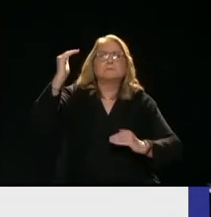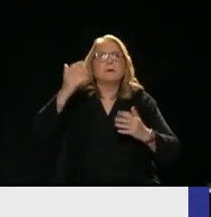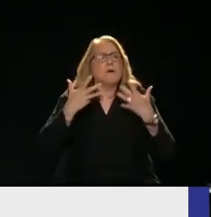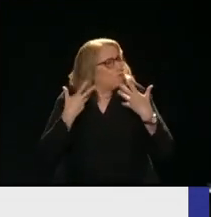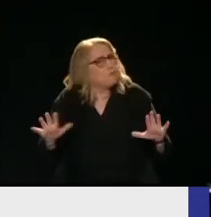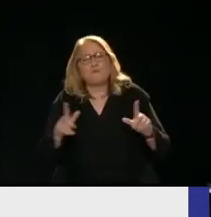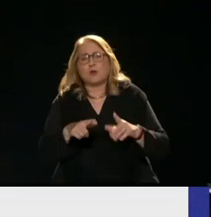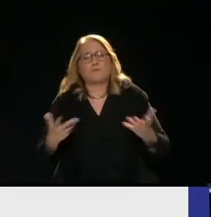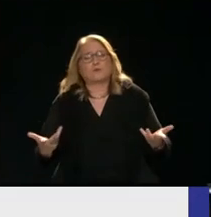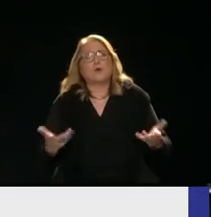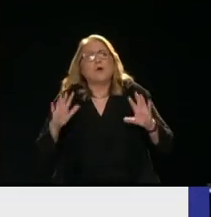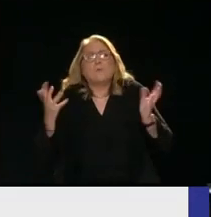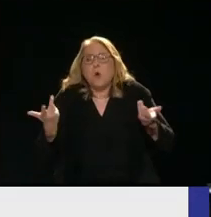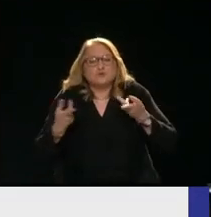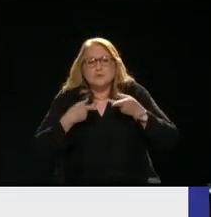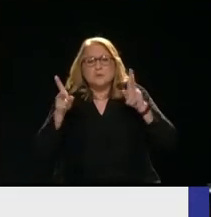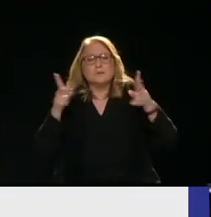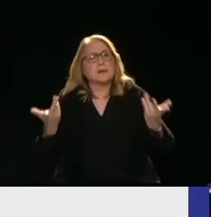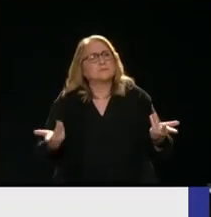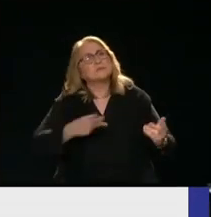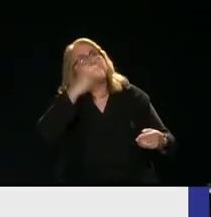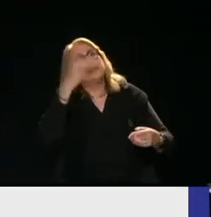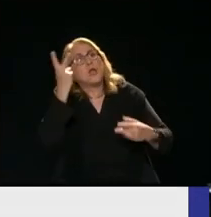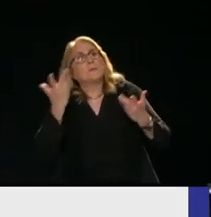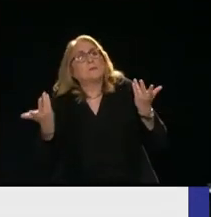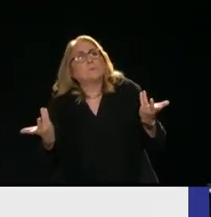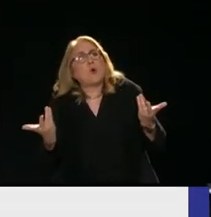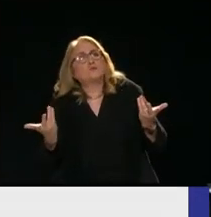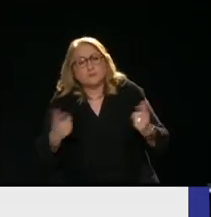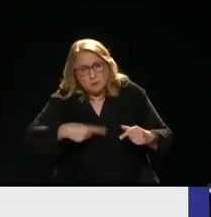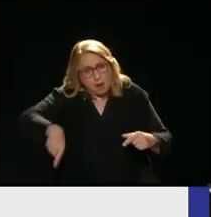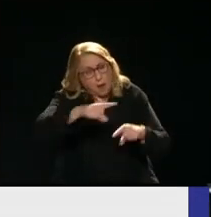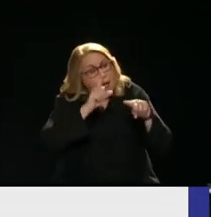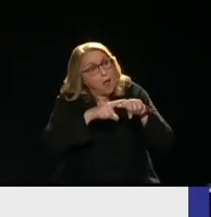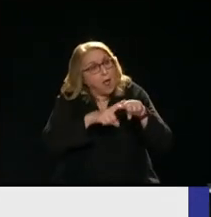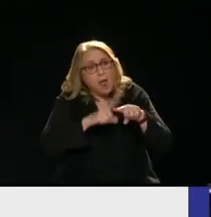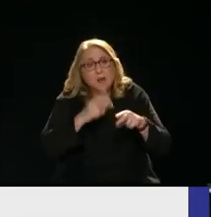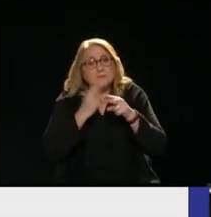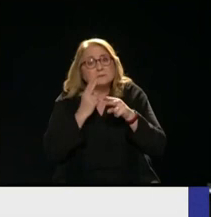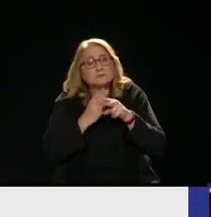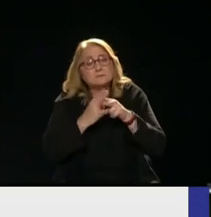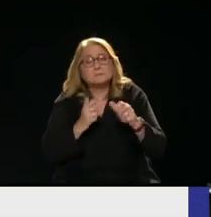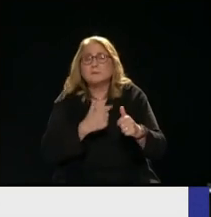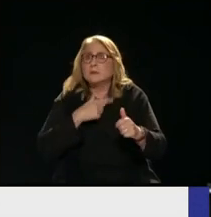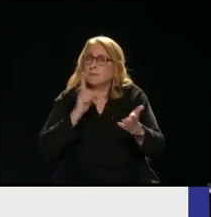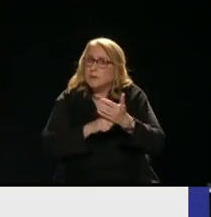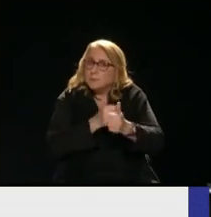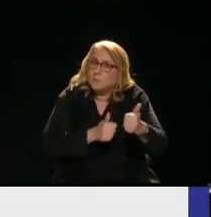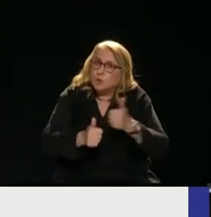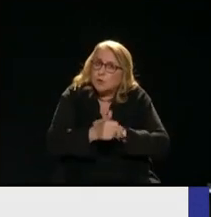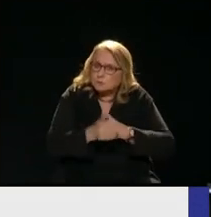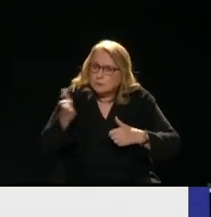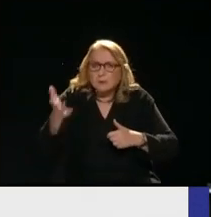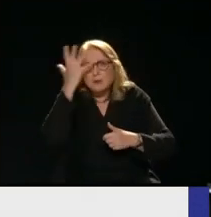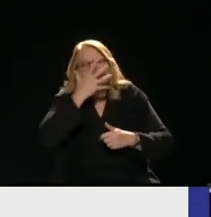επιτραπεί πώς να έχεις περισσότερα δικαιώματα από τον αυτόχθονο πώς θα έχουμε εμείς οι έλληνες περισσότερα δικαιώματα από τον αμερικανο